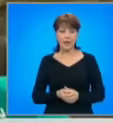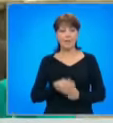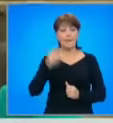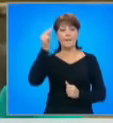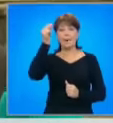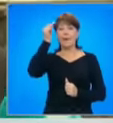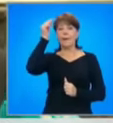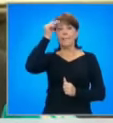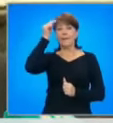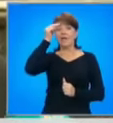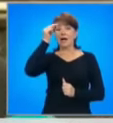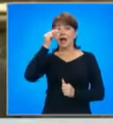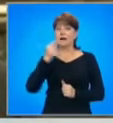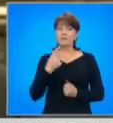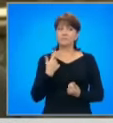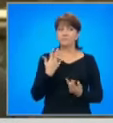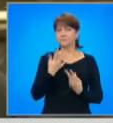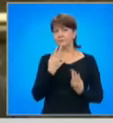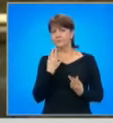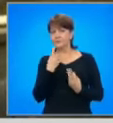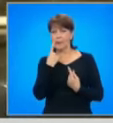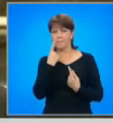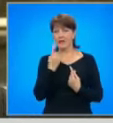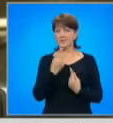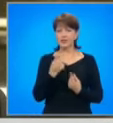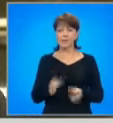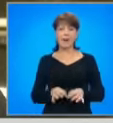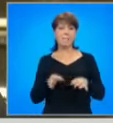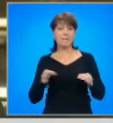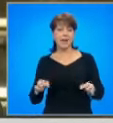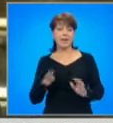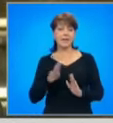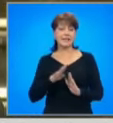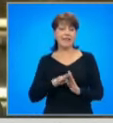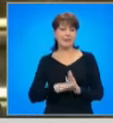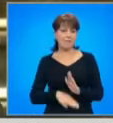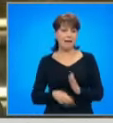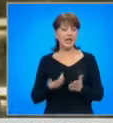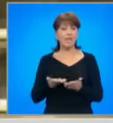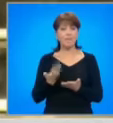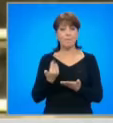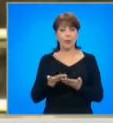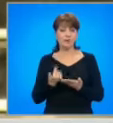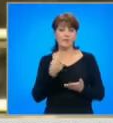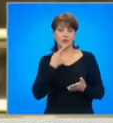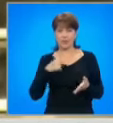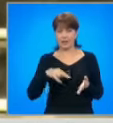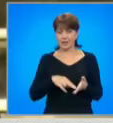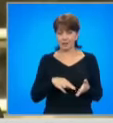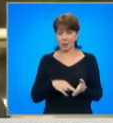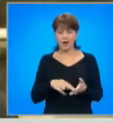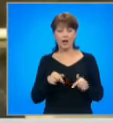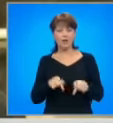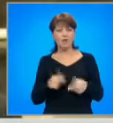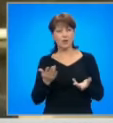България, така иначе предвиждахме мерки за намаляване на консумацията на ток. Това, което смятаме